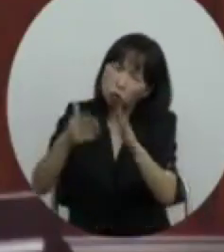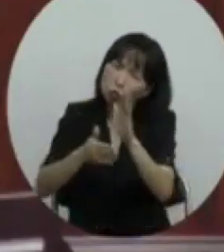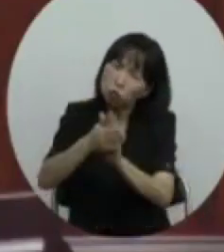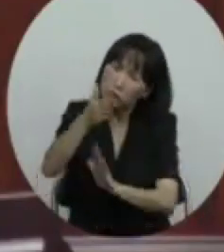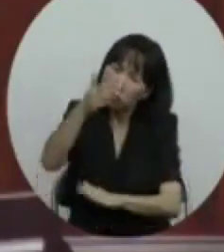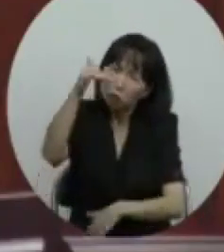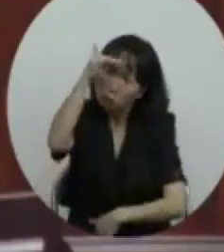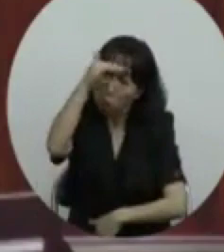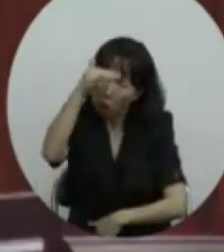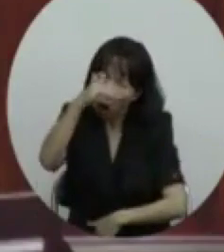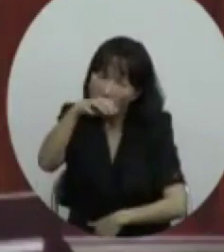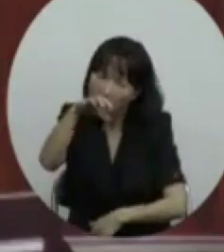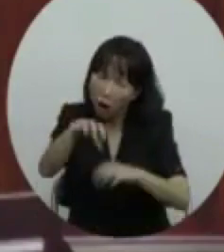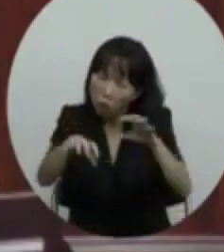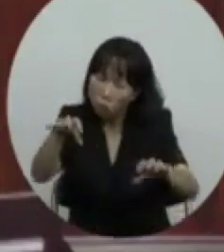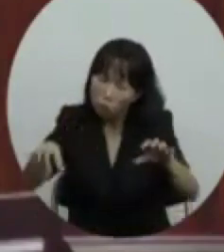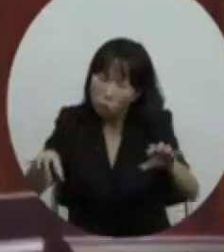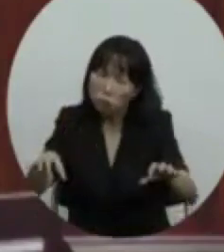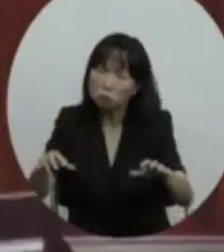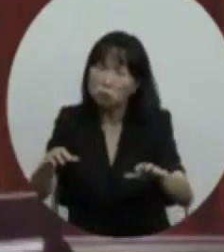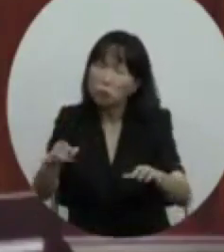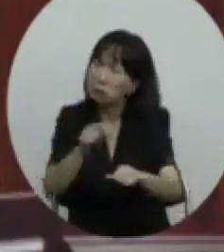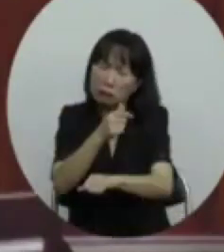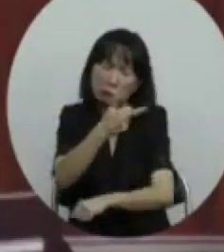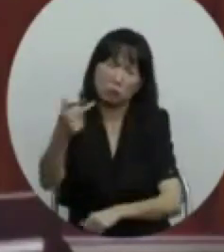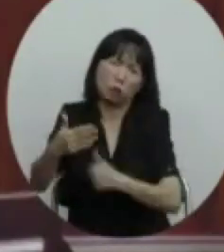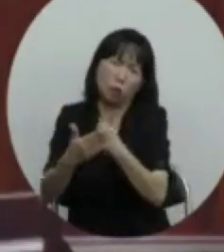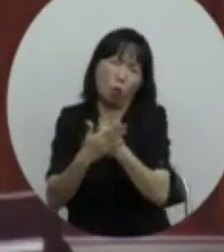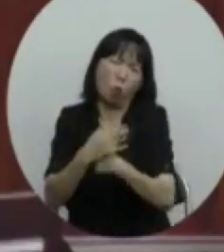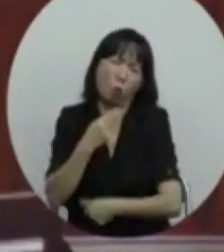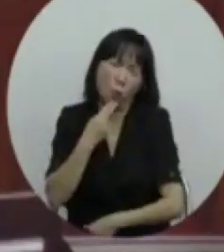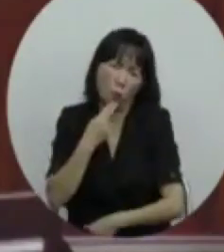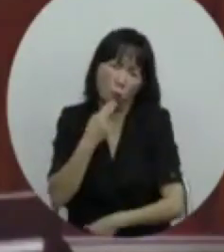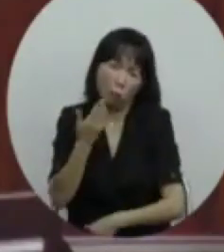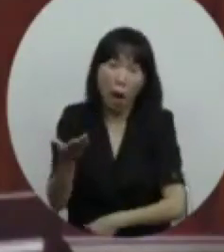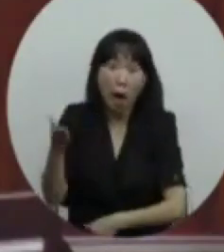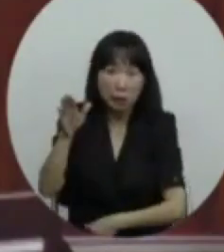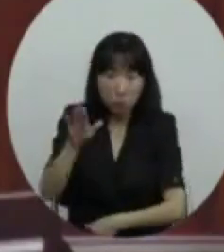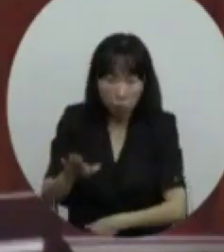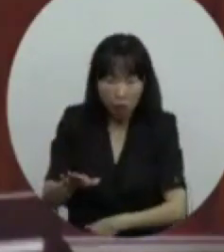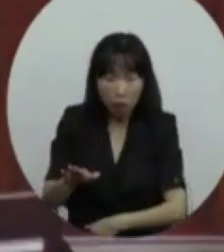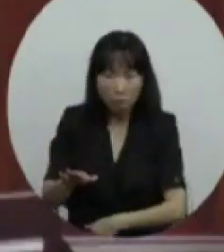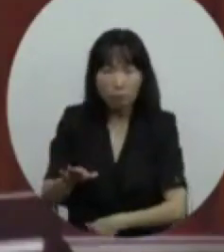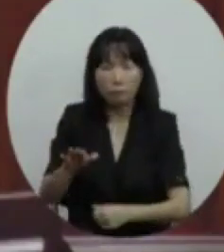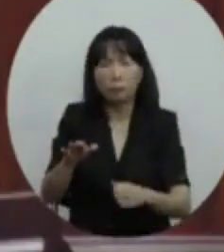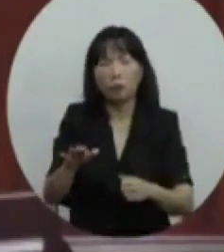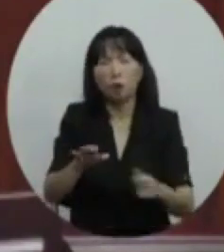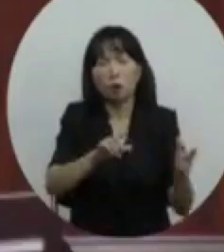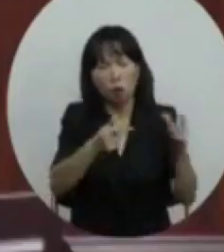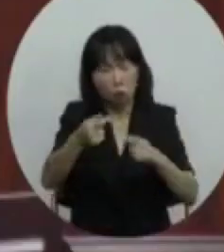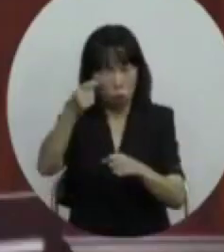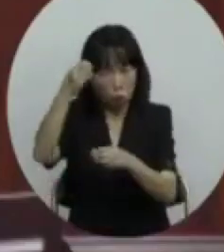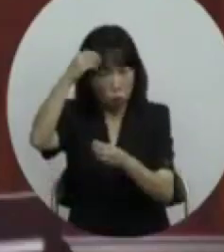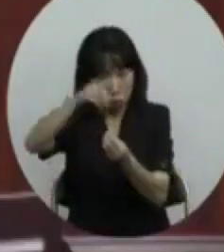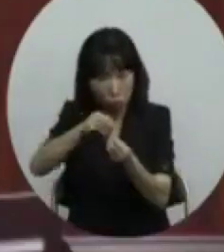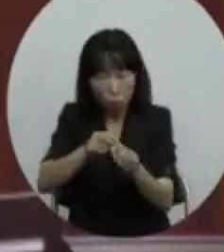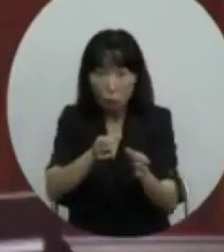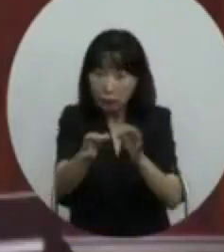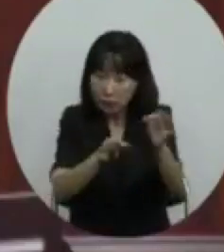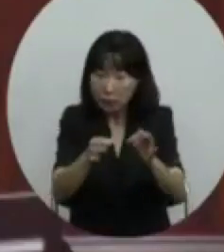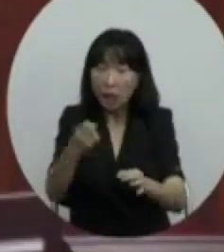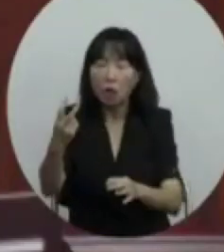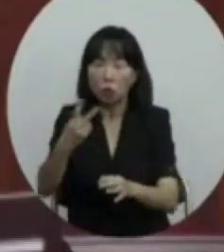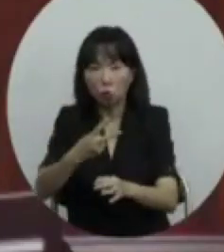되지 못하고 있는 것이 현실입니다. 경기 침체로 어려운 전통시장과 지역